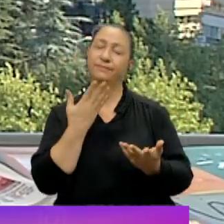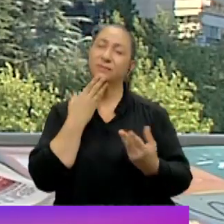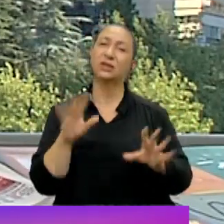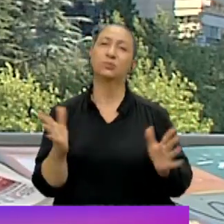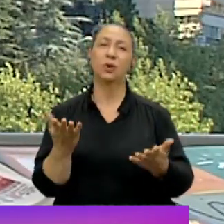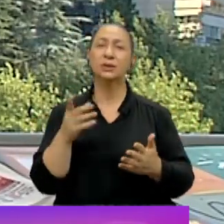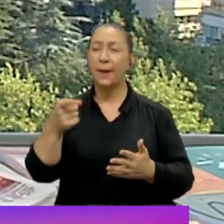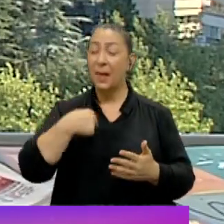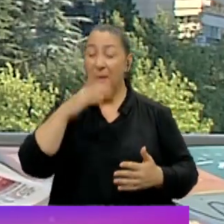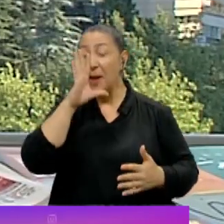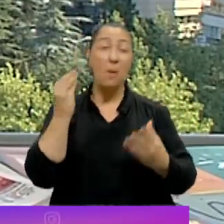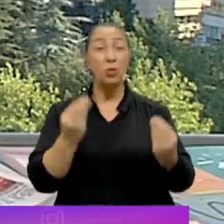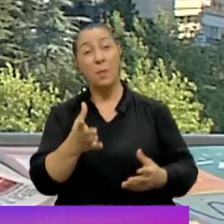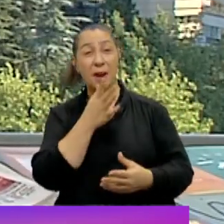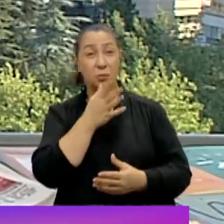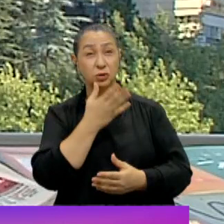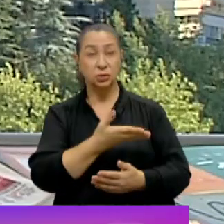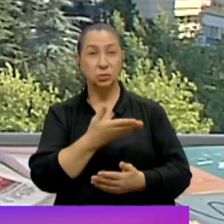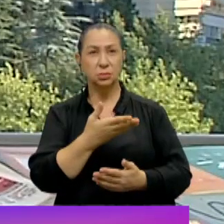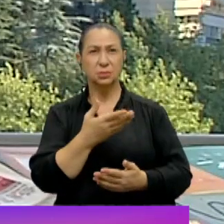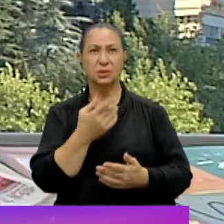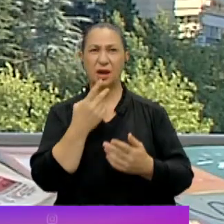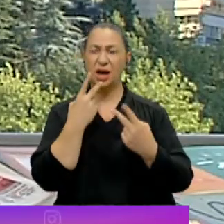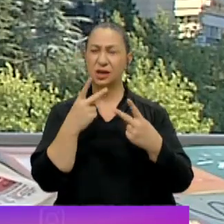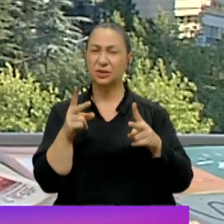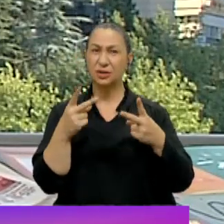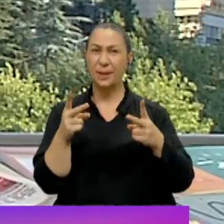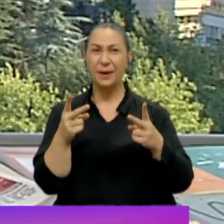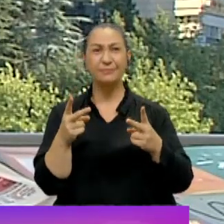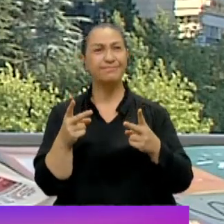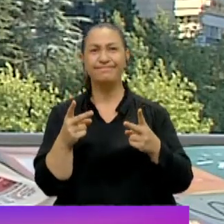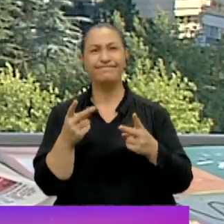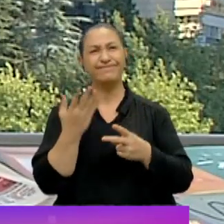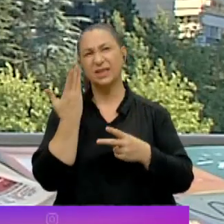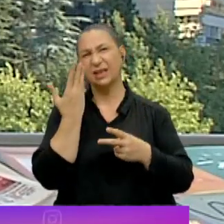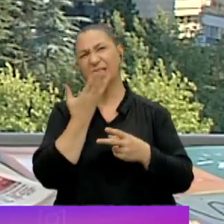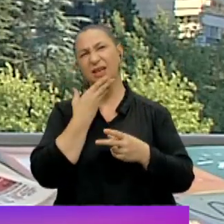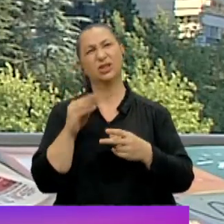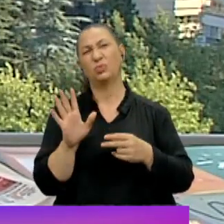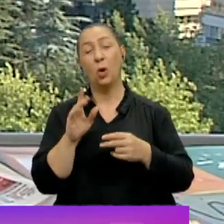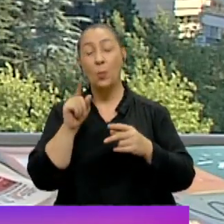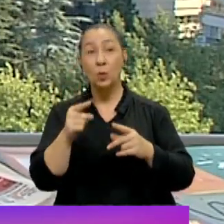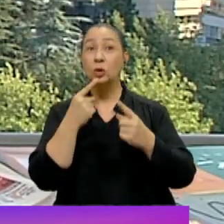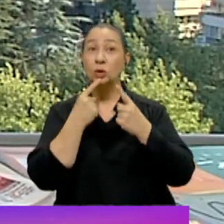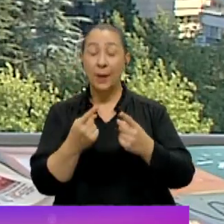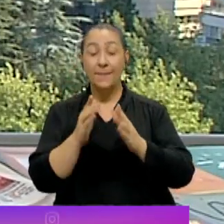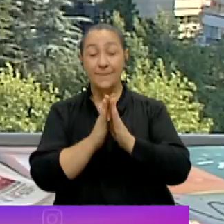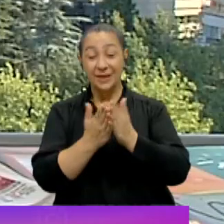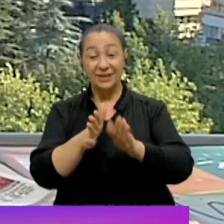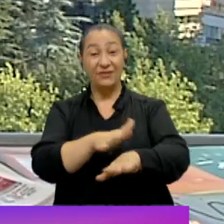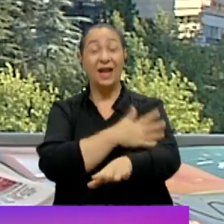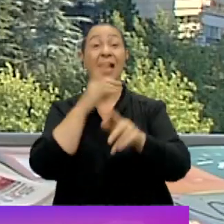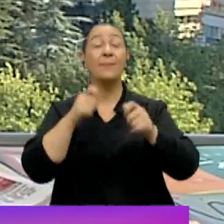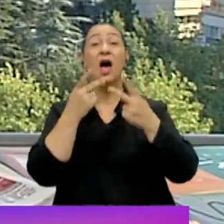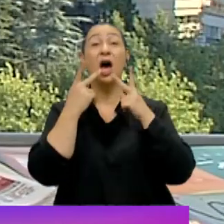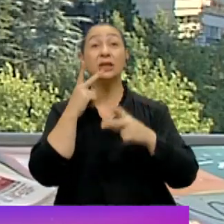yakışmıyor. Sen benim kim olduğumu biliyor musun? Minvalinde açıklamalar hiç yakışmıyor. En azından bunu söyleyebilelim. Mersin Valiliği'nin